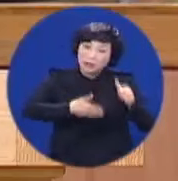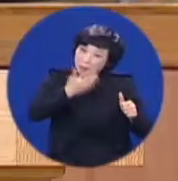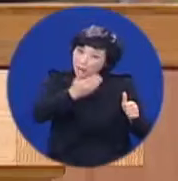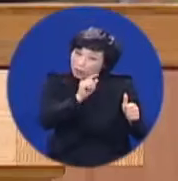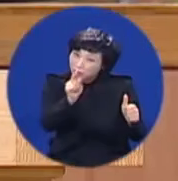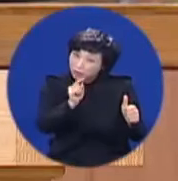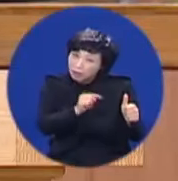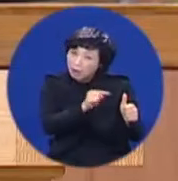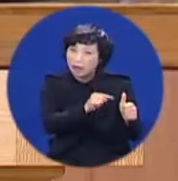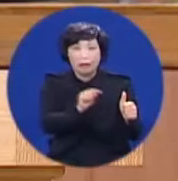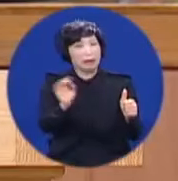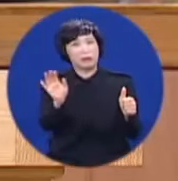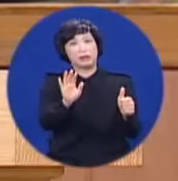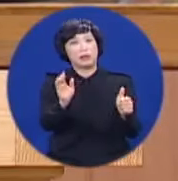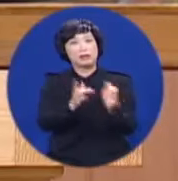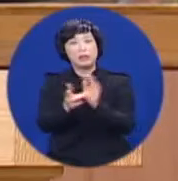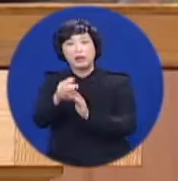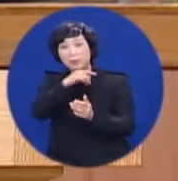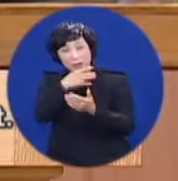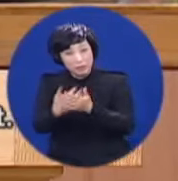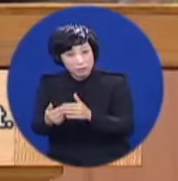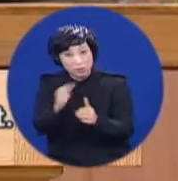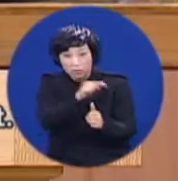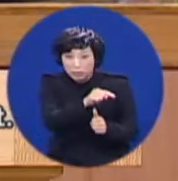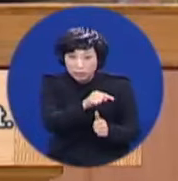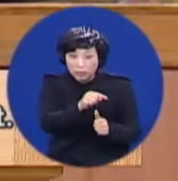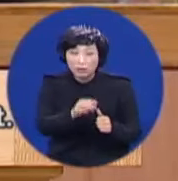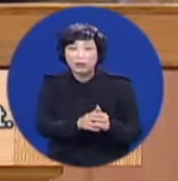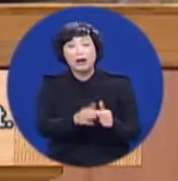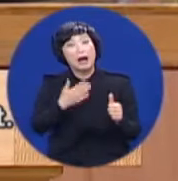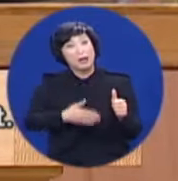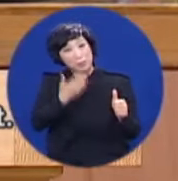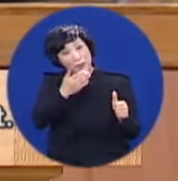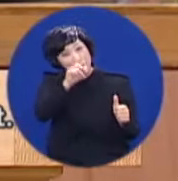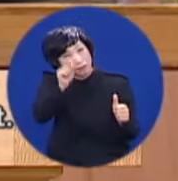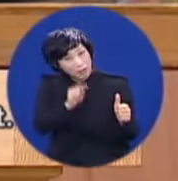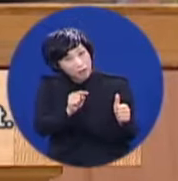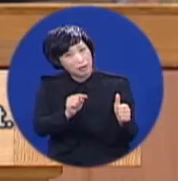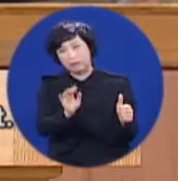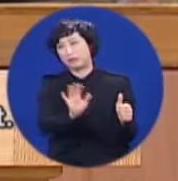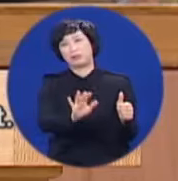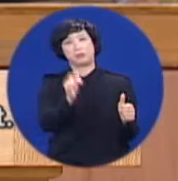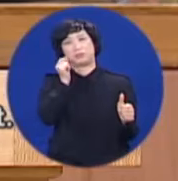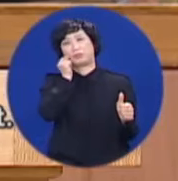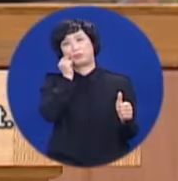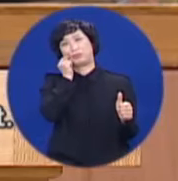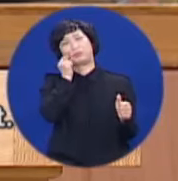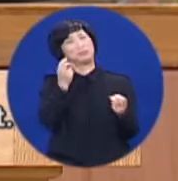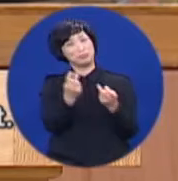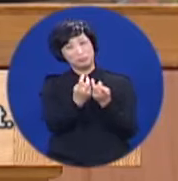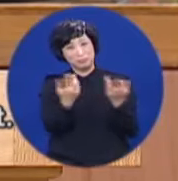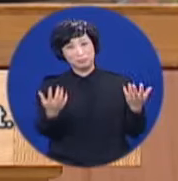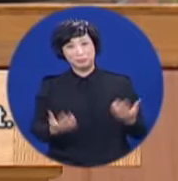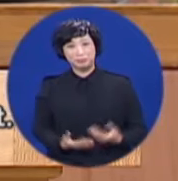알며 예수 흘린 피를 어떻게 알겠어요? 알 수가